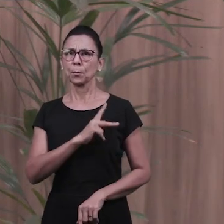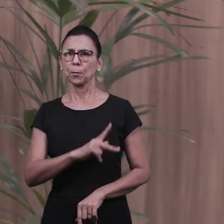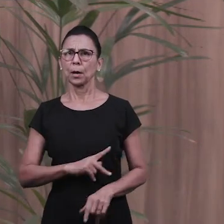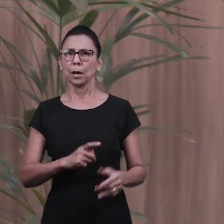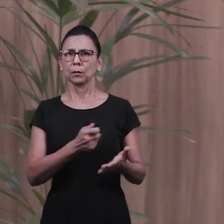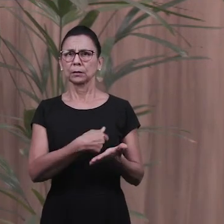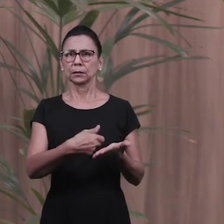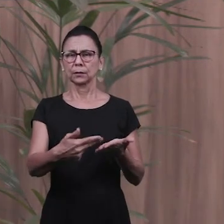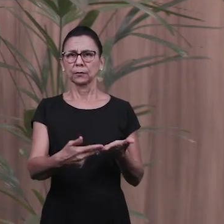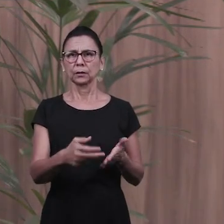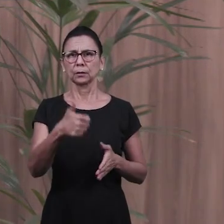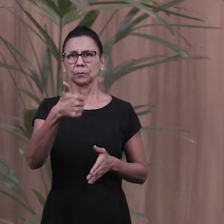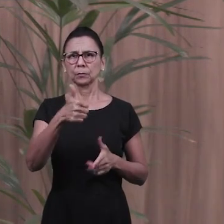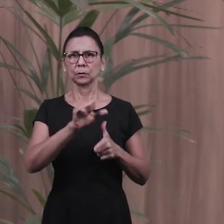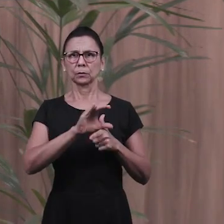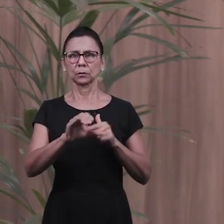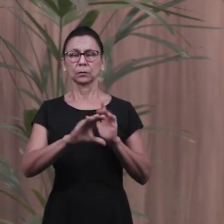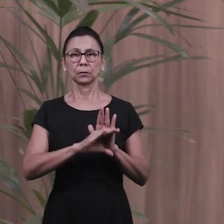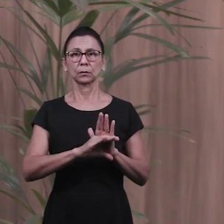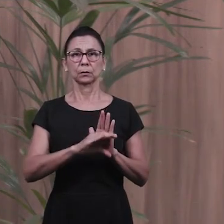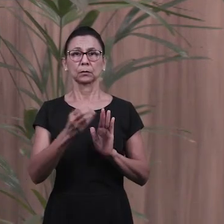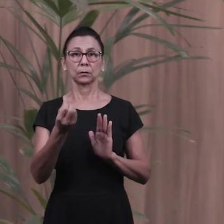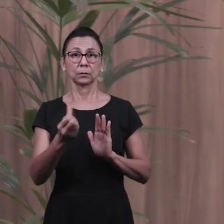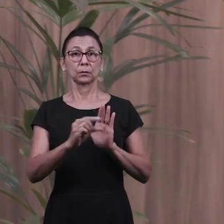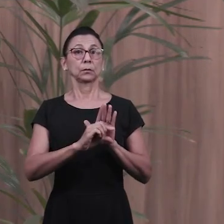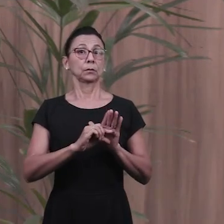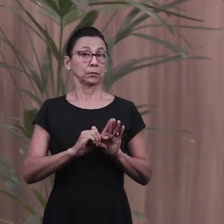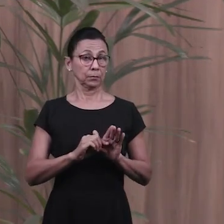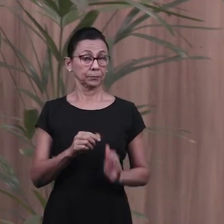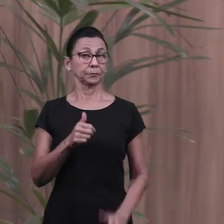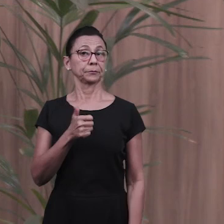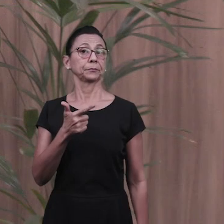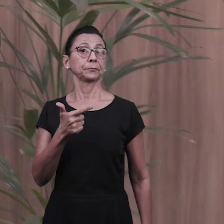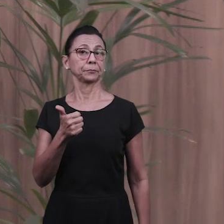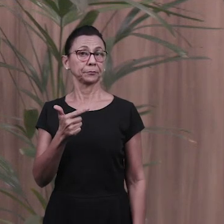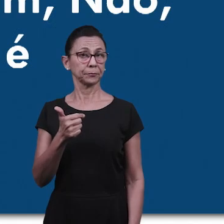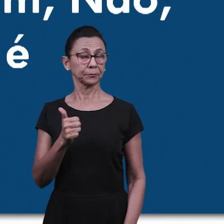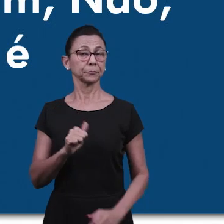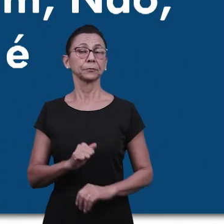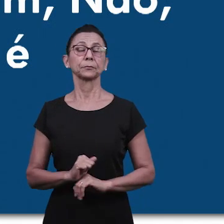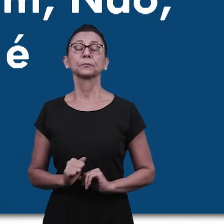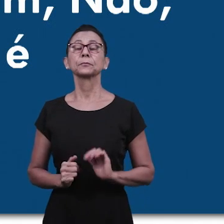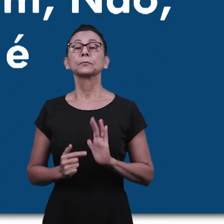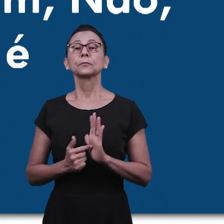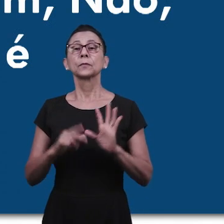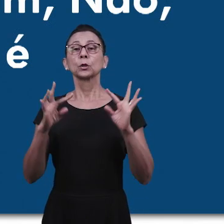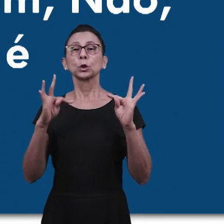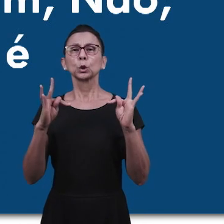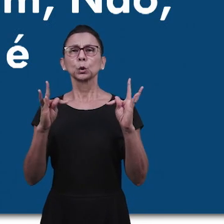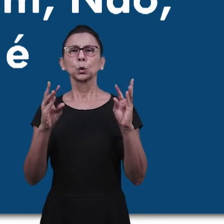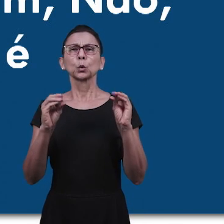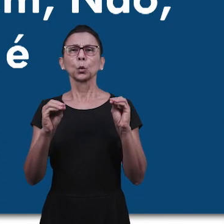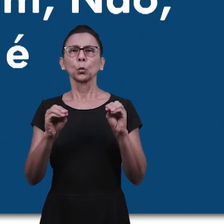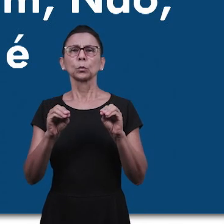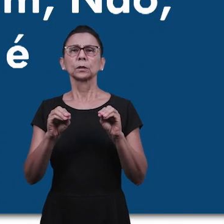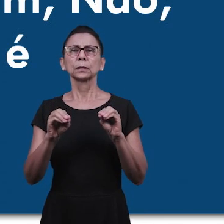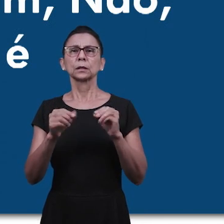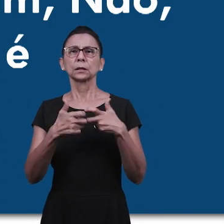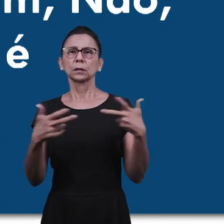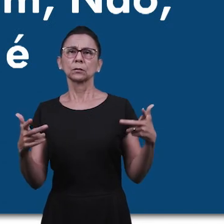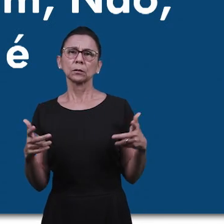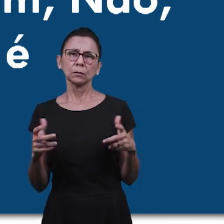chapitre 6, verset 12, toutes les choses me sont licites, mais ce n'est pas toutes qui me